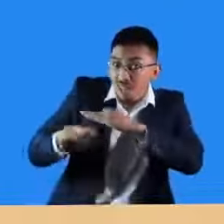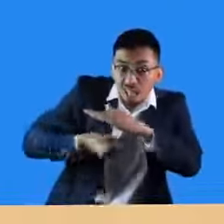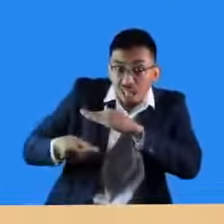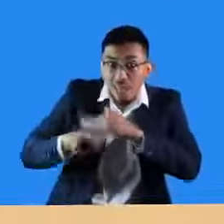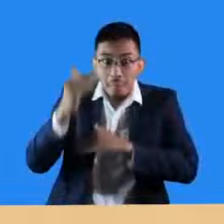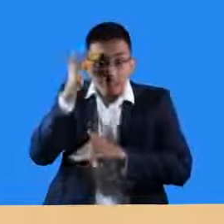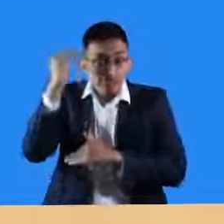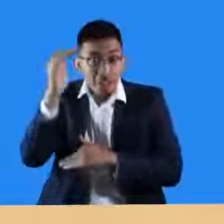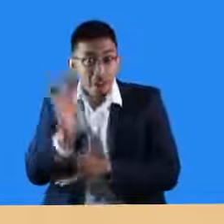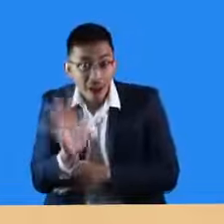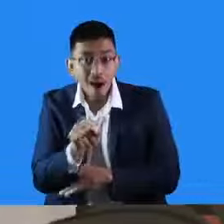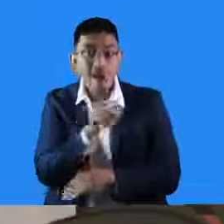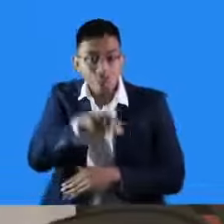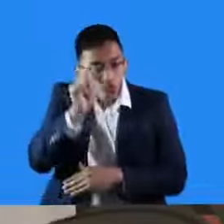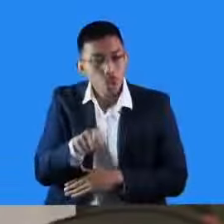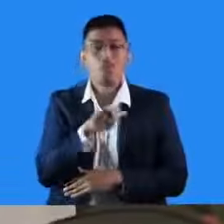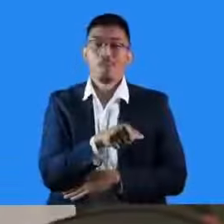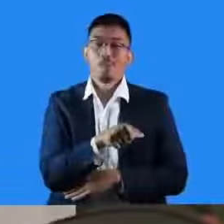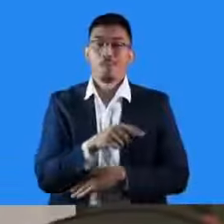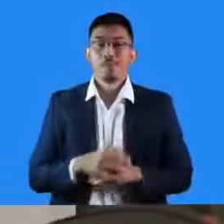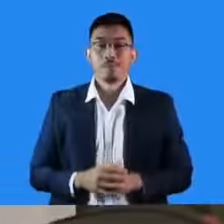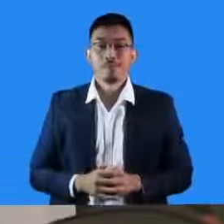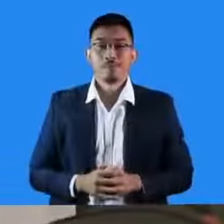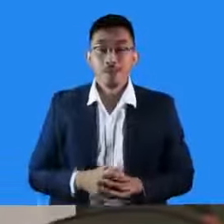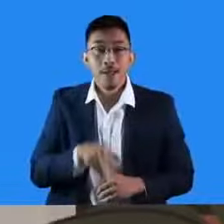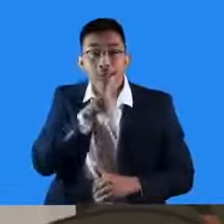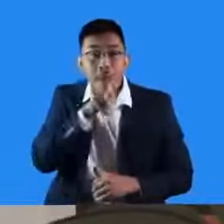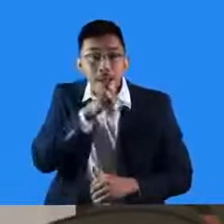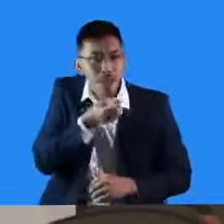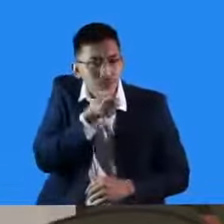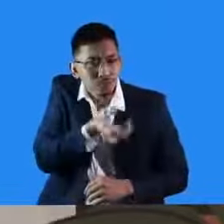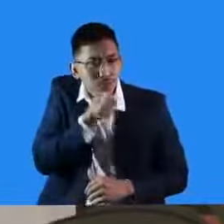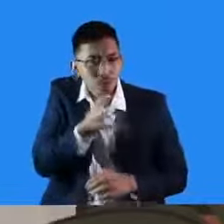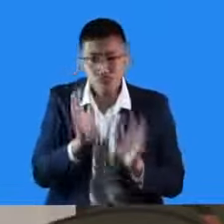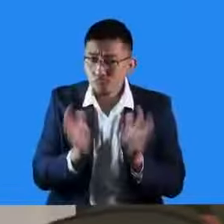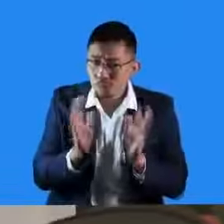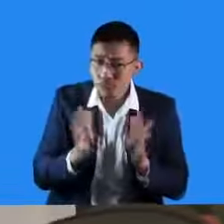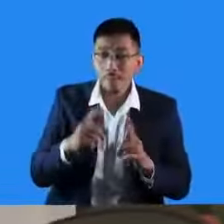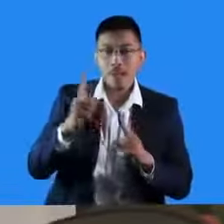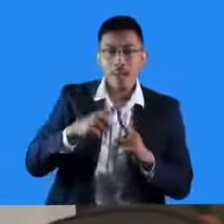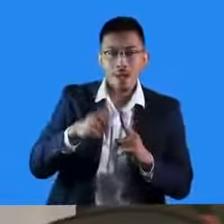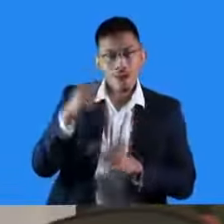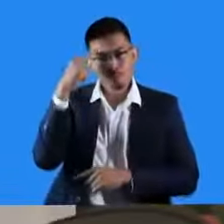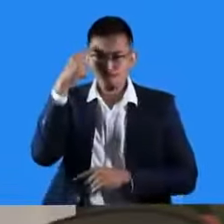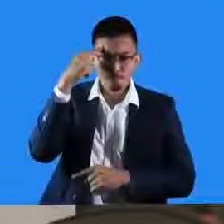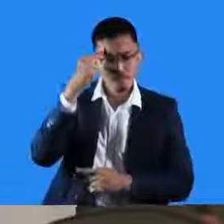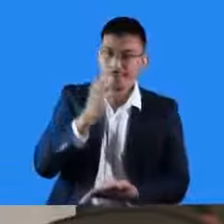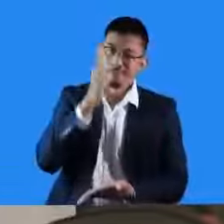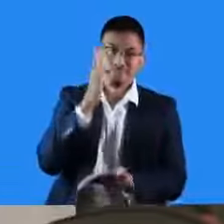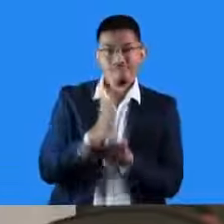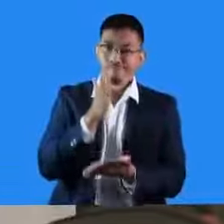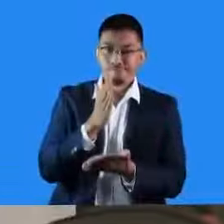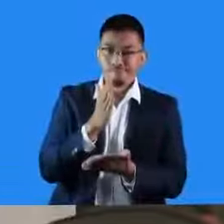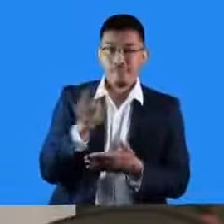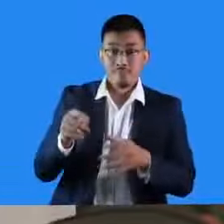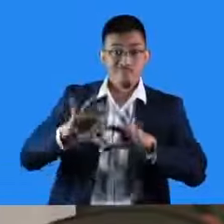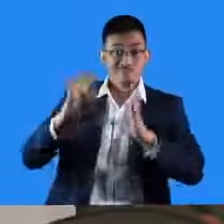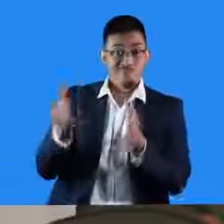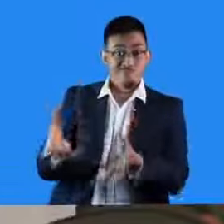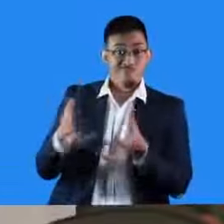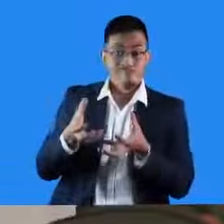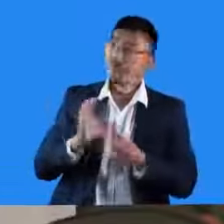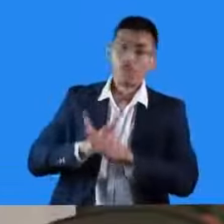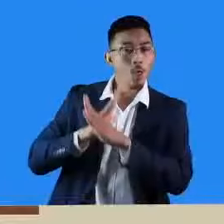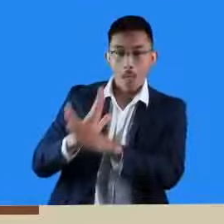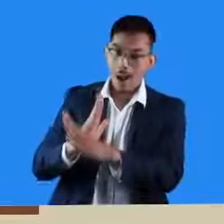dan tidak bijaksana. Setelah menerima nasihat dari ompunya, Tagor menetapkan pendirian untuk menolak pemberian